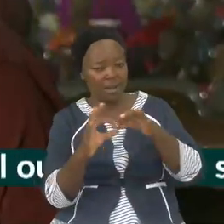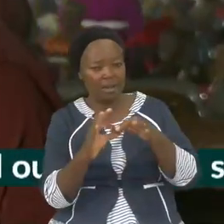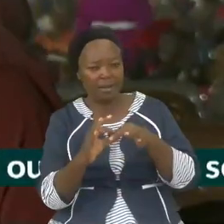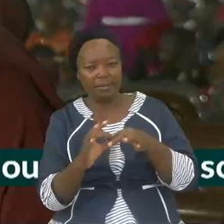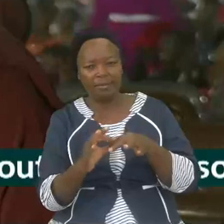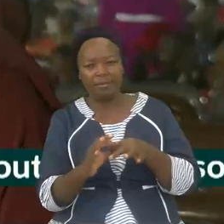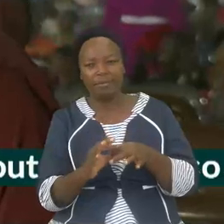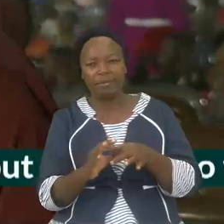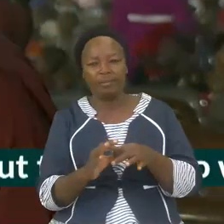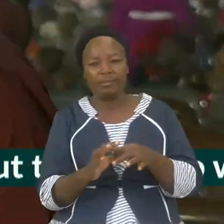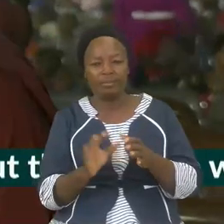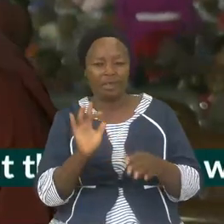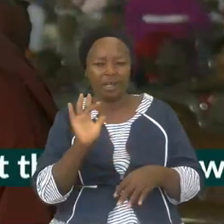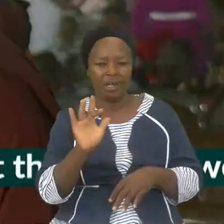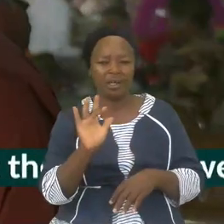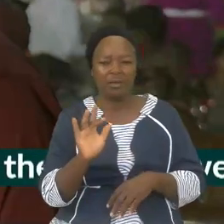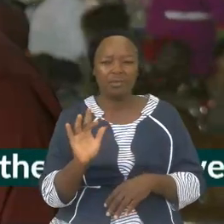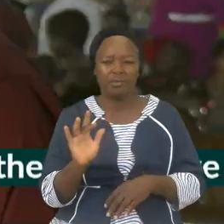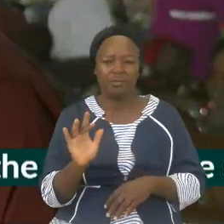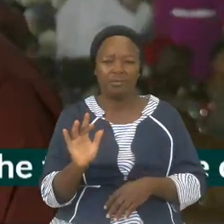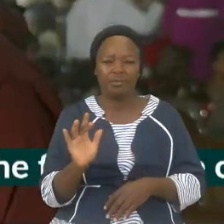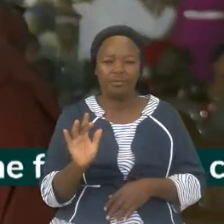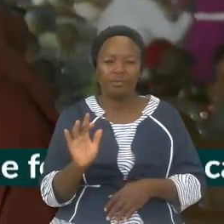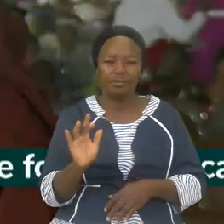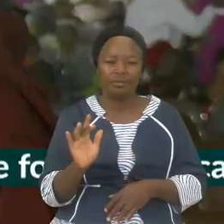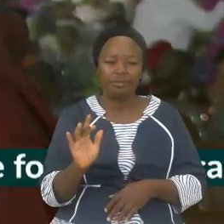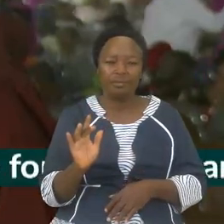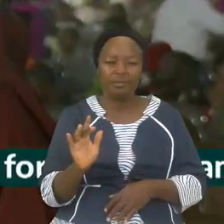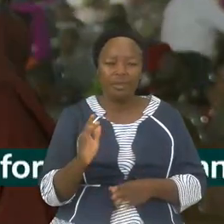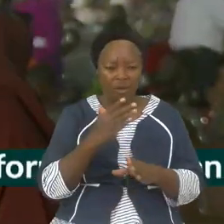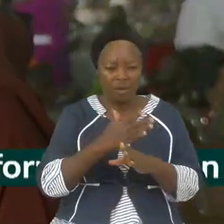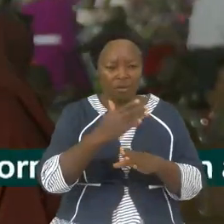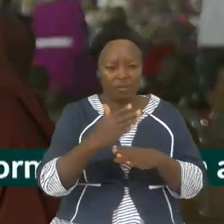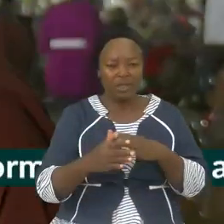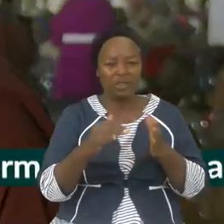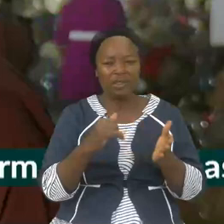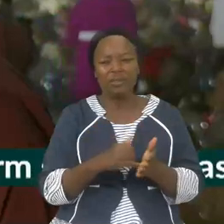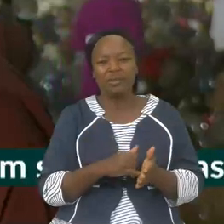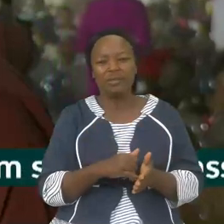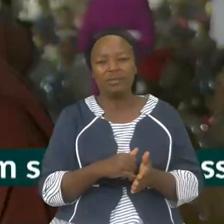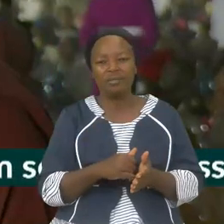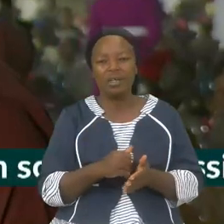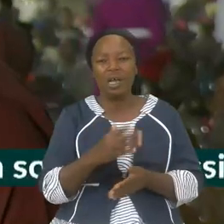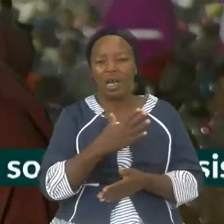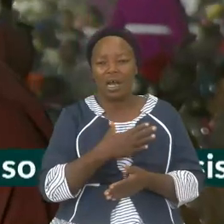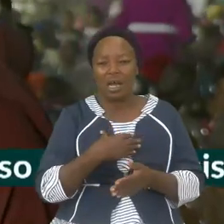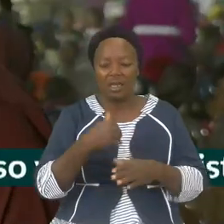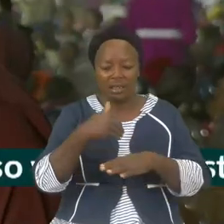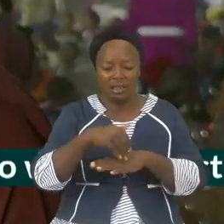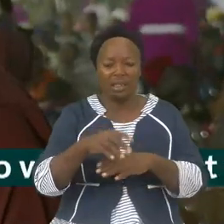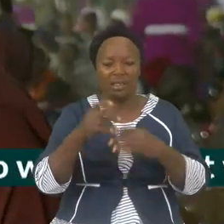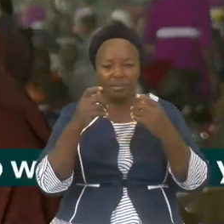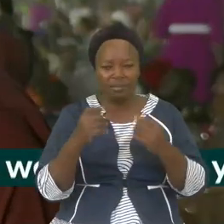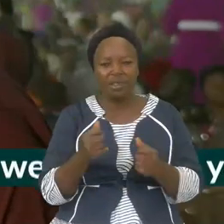vous allez voir un lien là-bas. Cliquez sur le lien, vous verrez